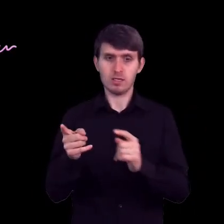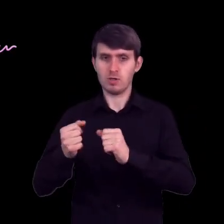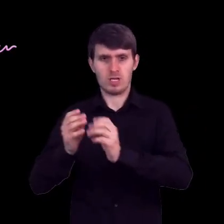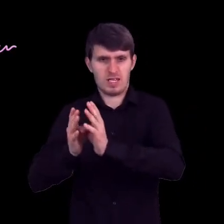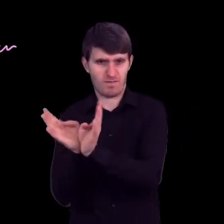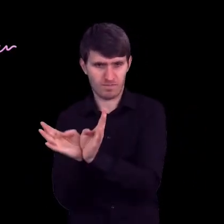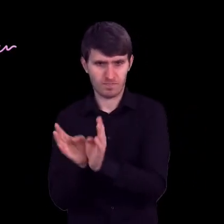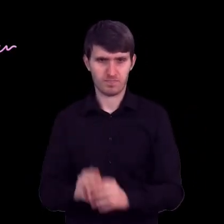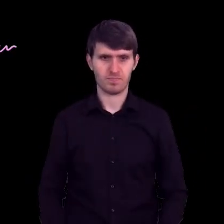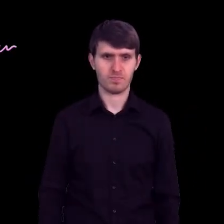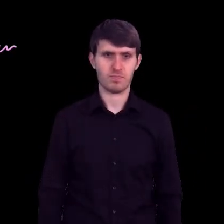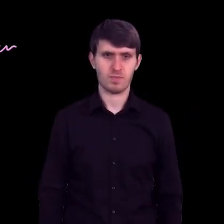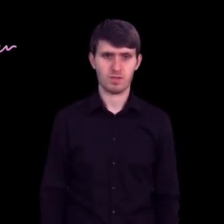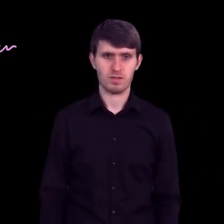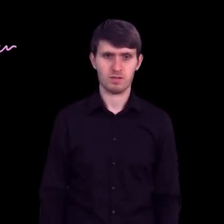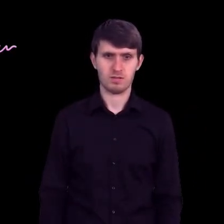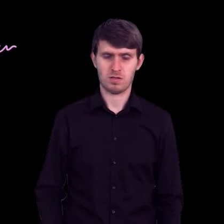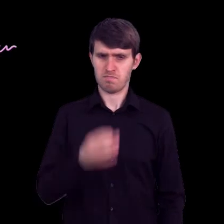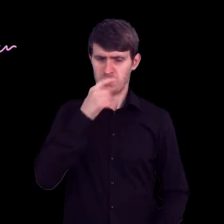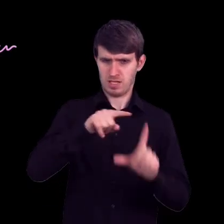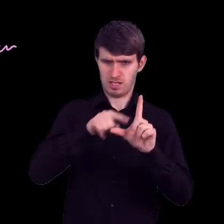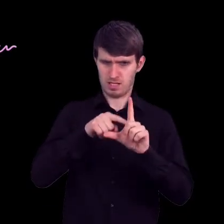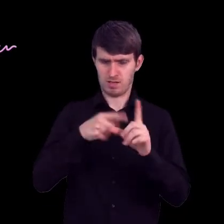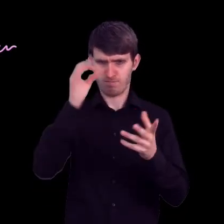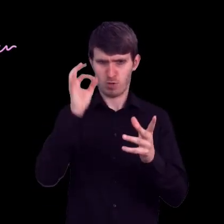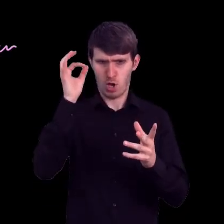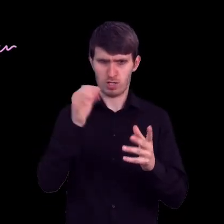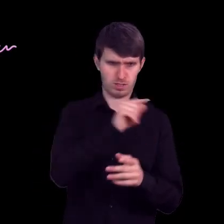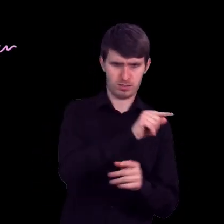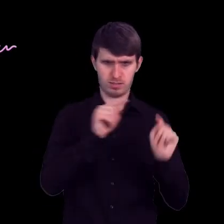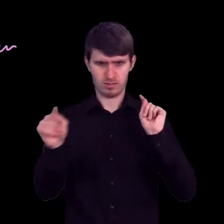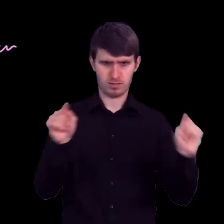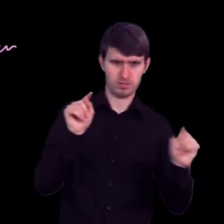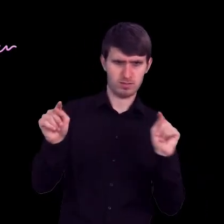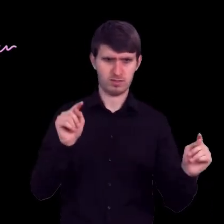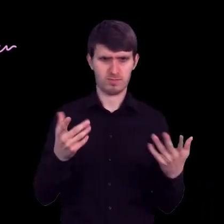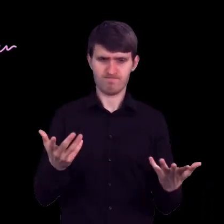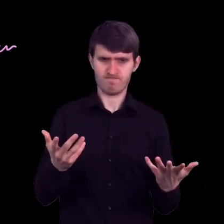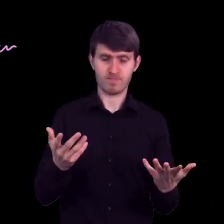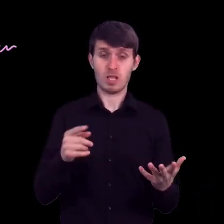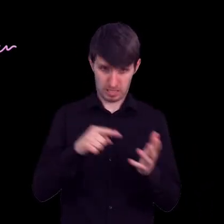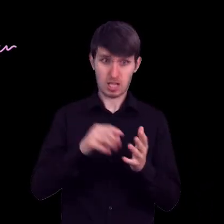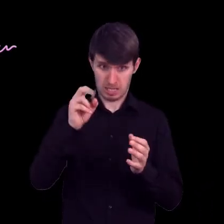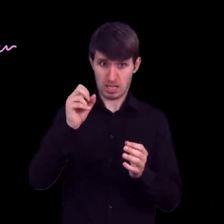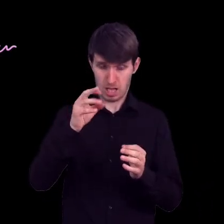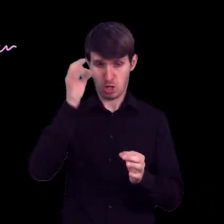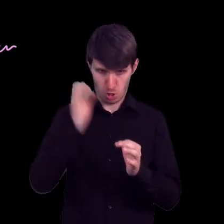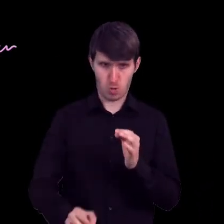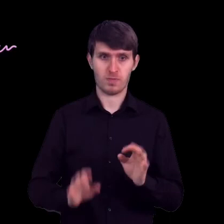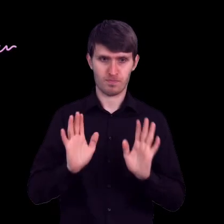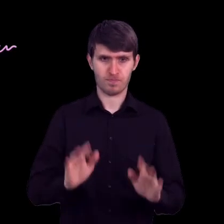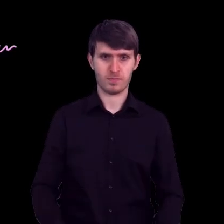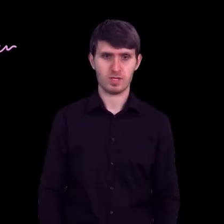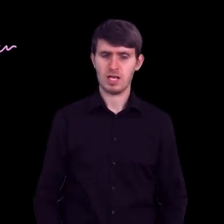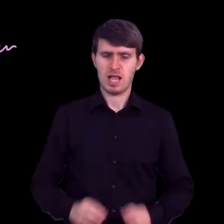Jest ostrzejszy. Spytacie, czy kąty można porównywać według tego, jak bardzo są ostre lub rozwarte.